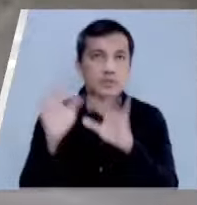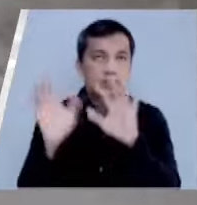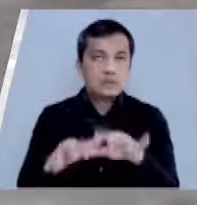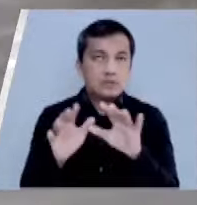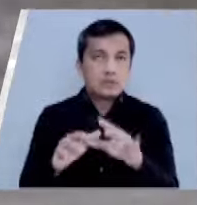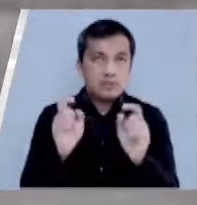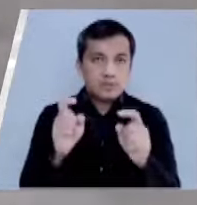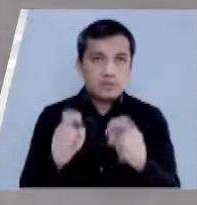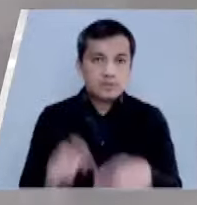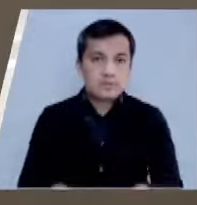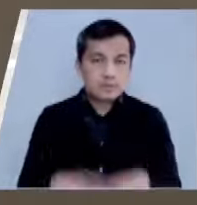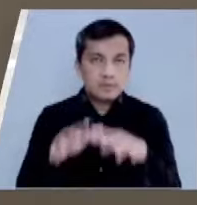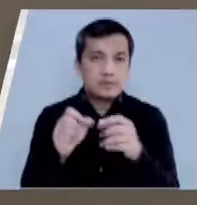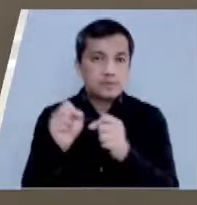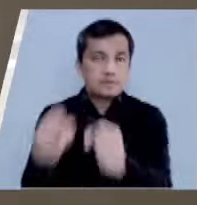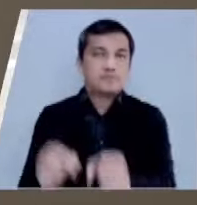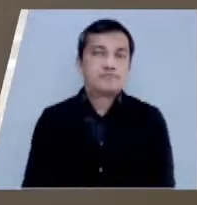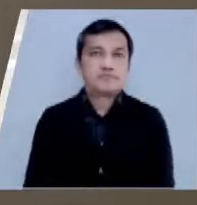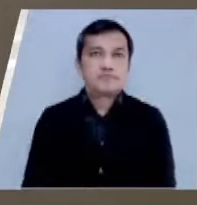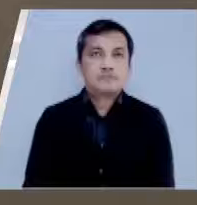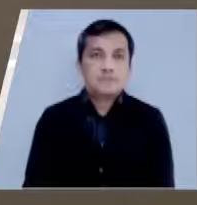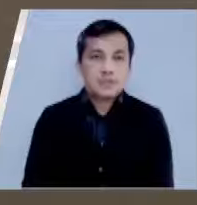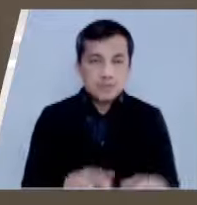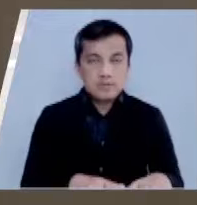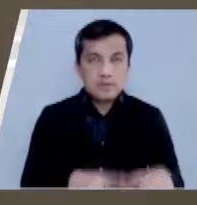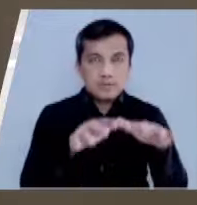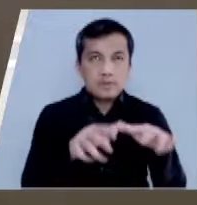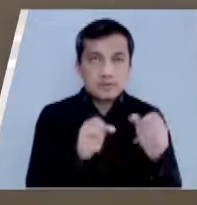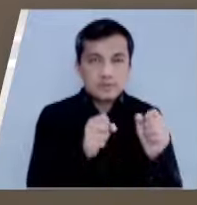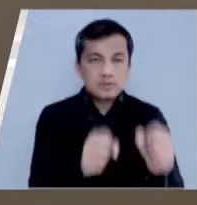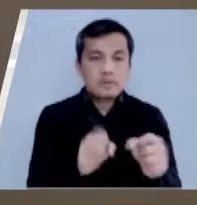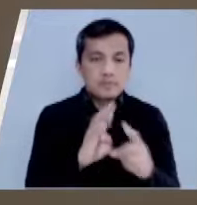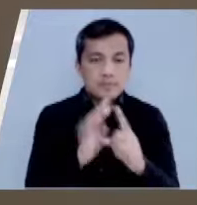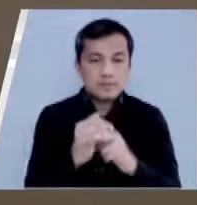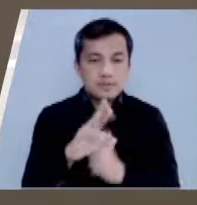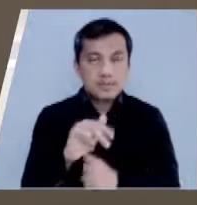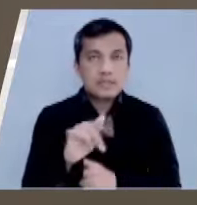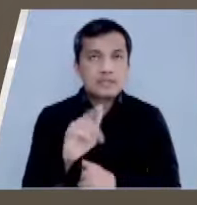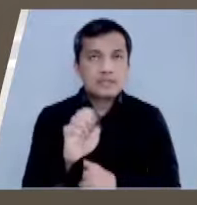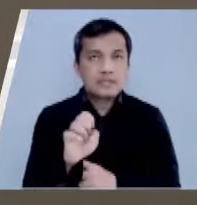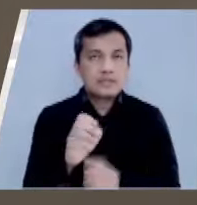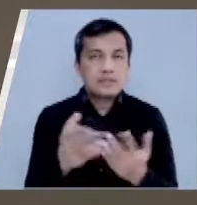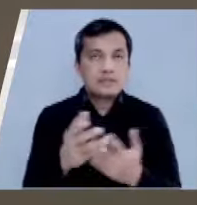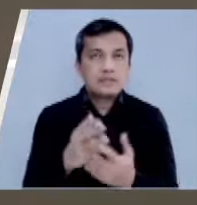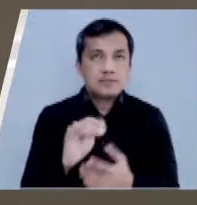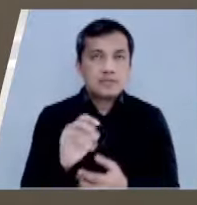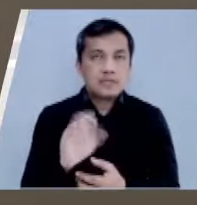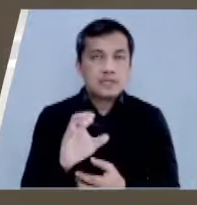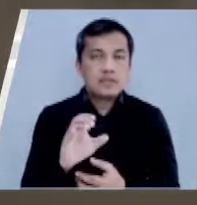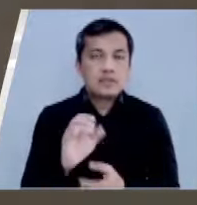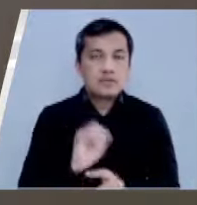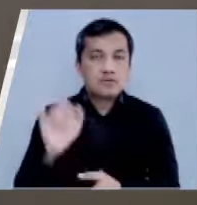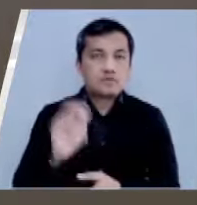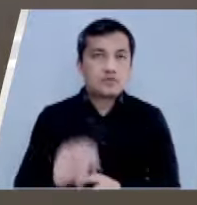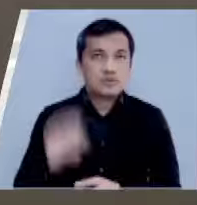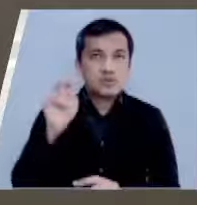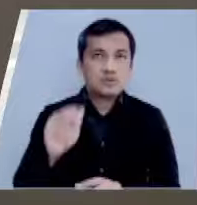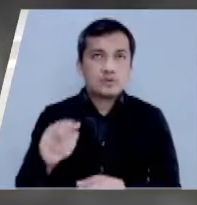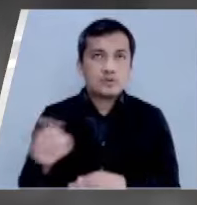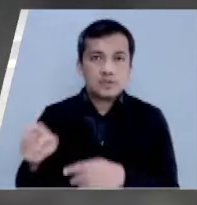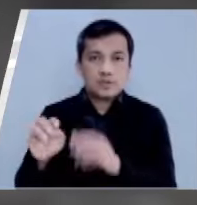ang mga kalsada. Nalubog din sa baha ang mga kalsada sa Barangay Ricarte sa Batac, Ilocos Norte. Gumuho naman ang bahagi ng bundok sa